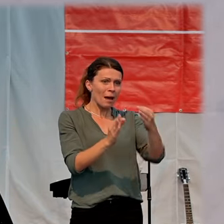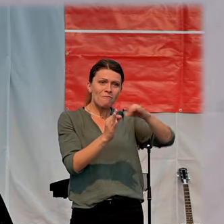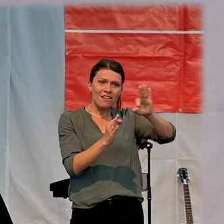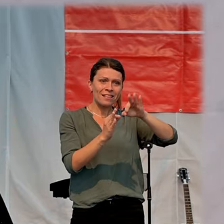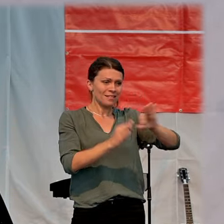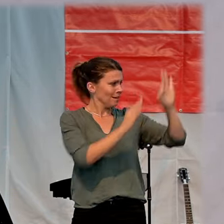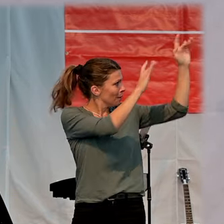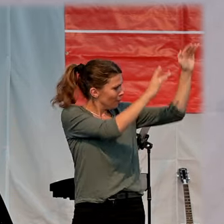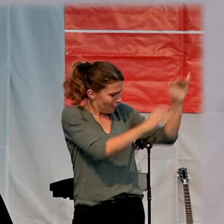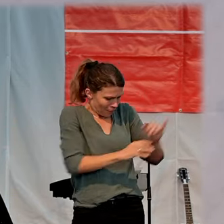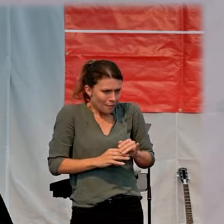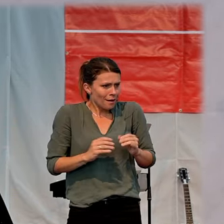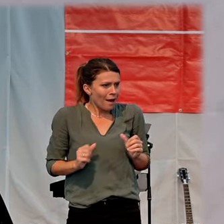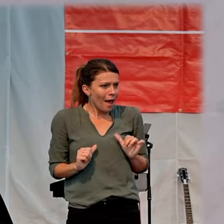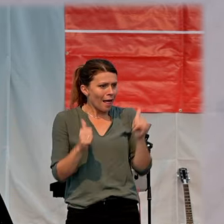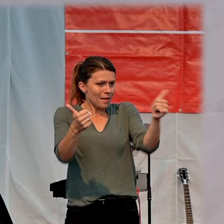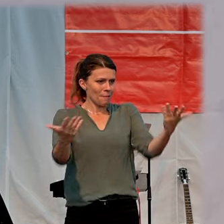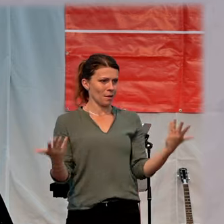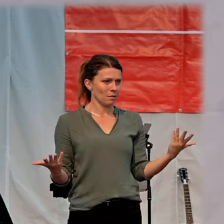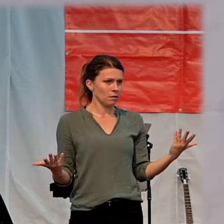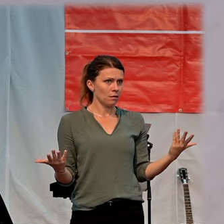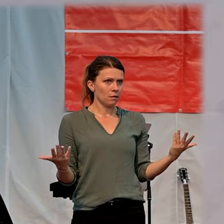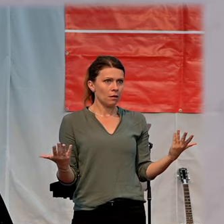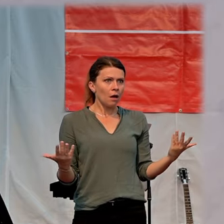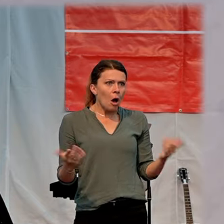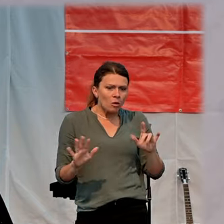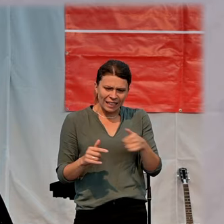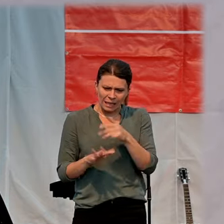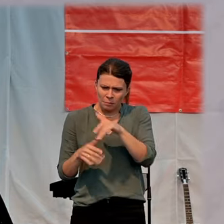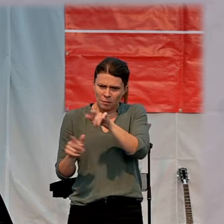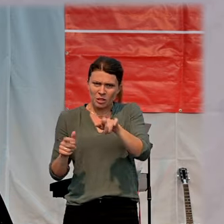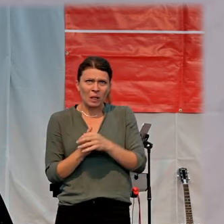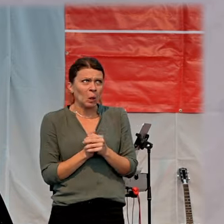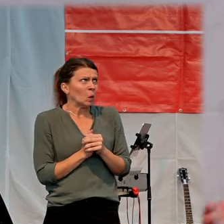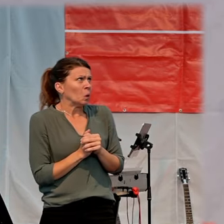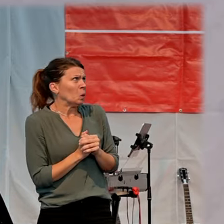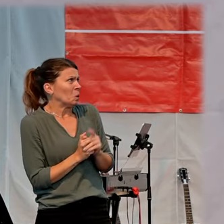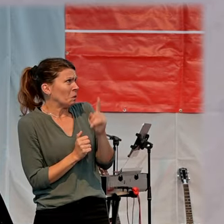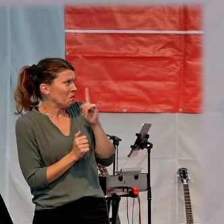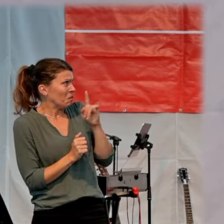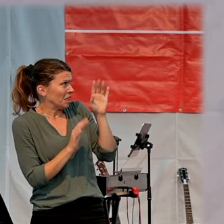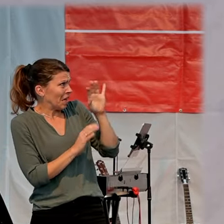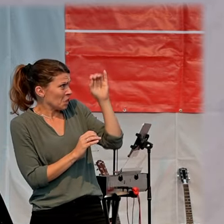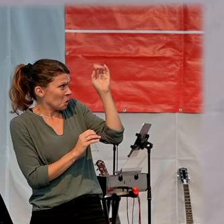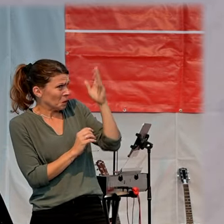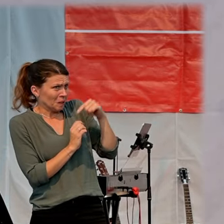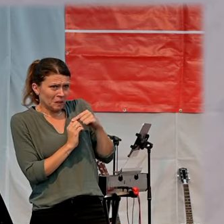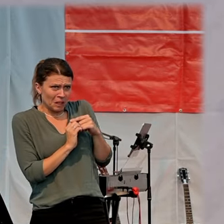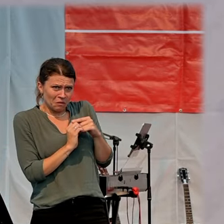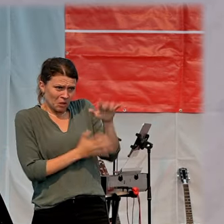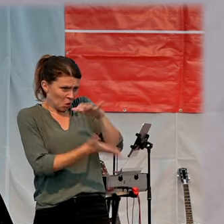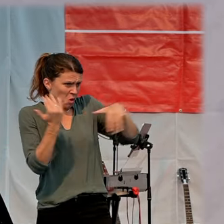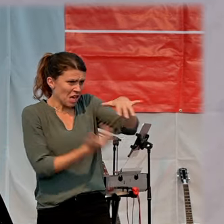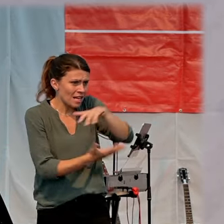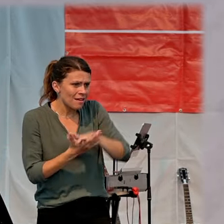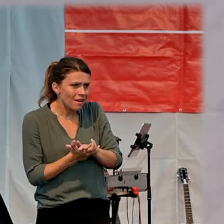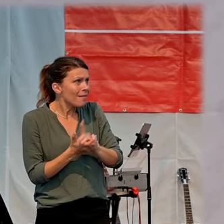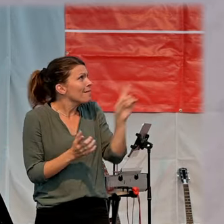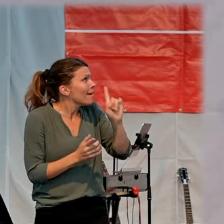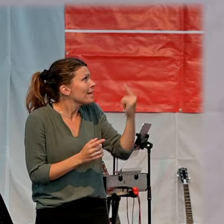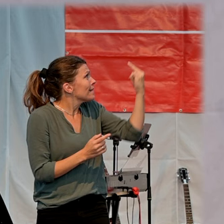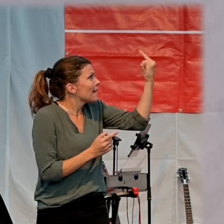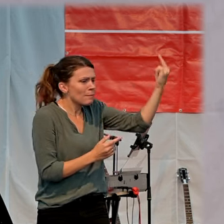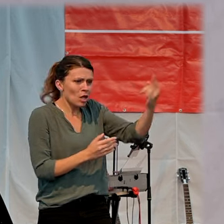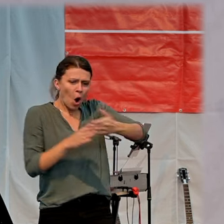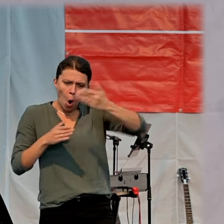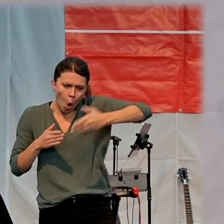uns. Dann sagen einige, ja, dann geht es ja alles drunter und drüber. Nein, der Geist Gottes ordnet. Er bringt Substanz in mein